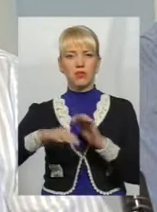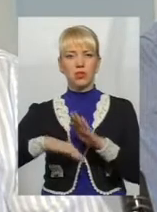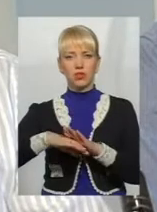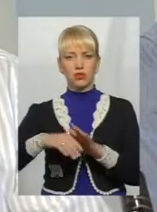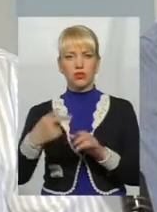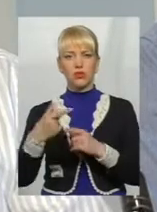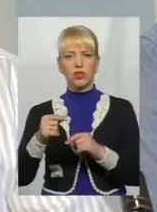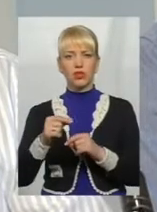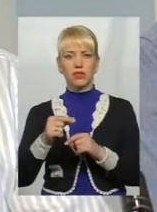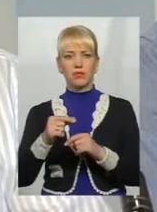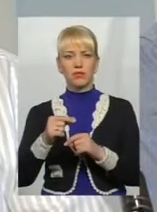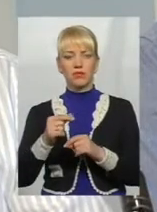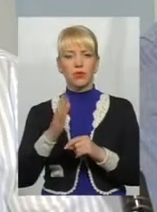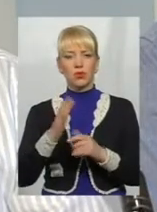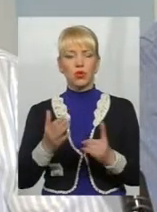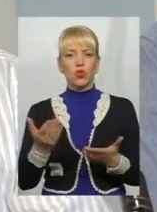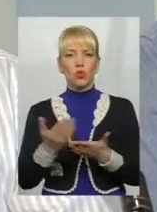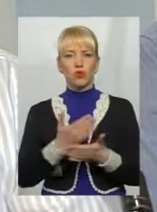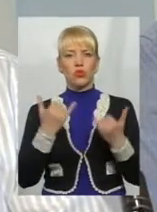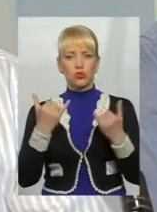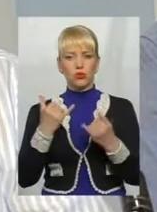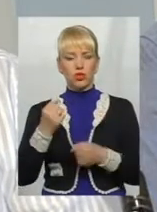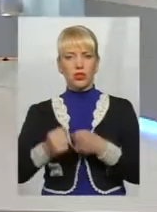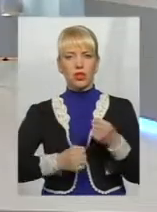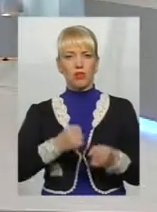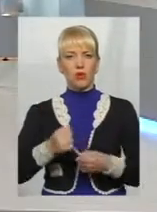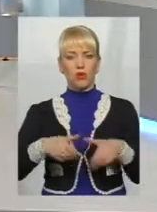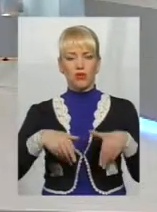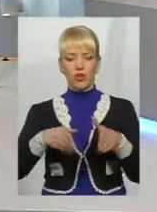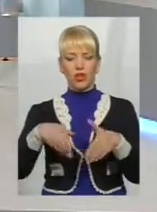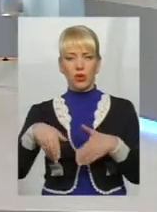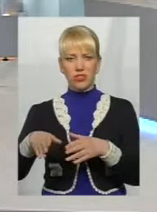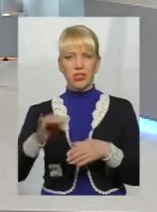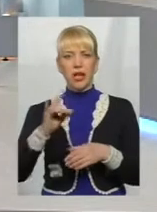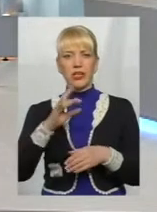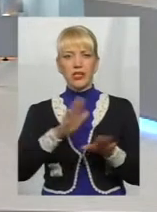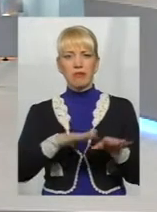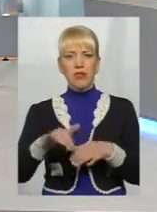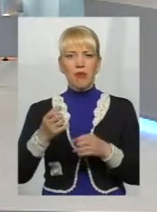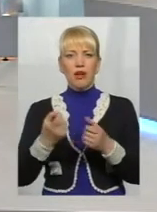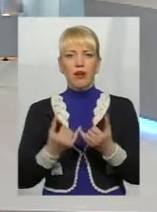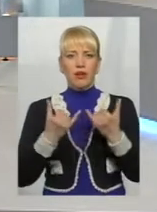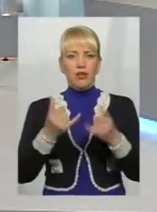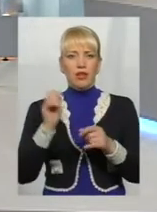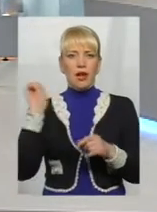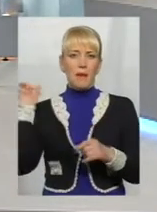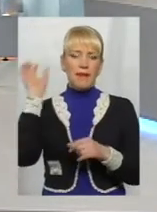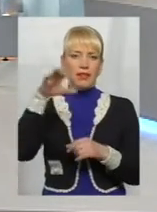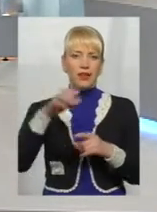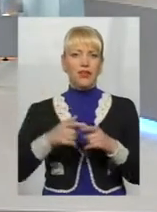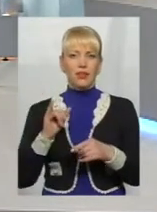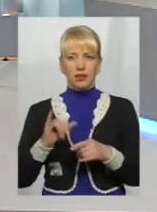будуть нові сучасні бігові доріжки з секторами для метань. Так само і в місті